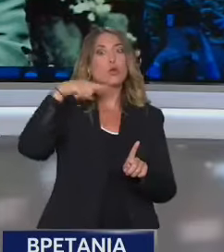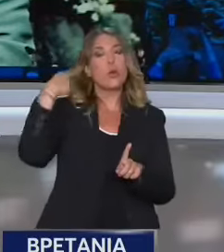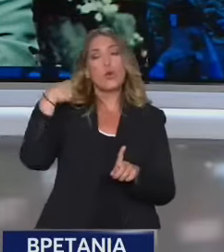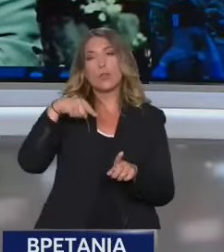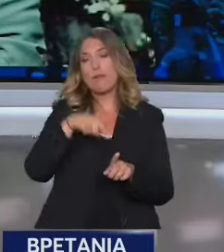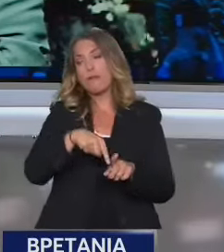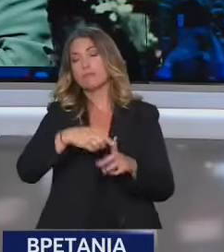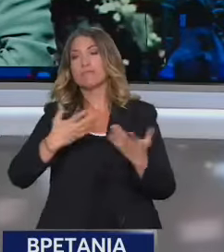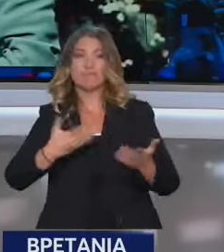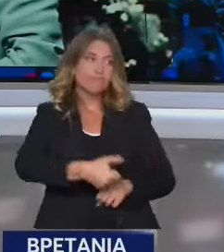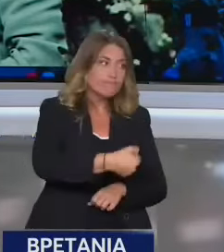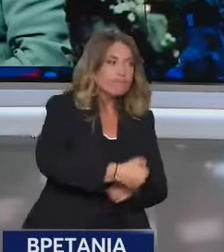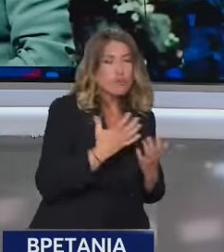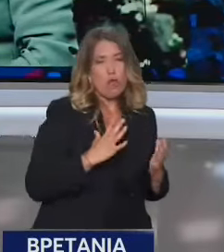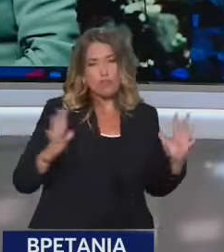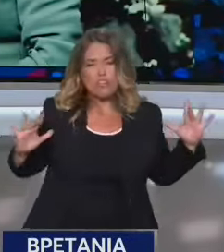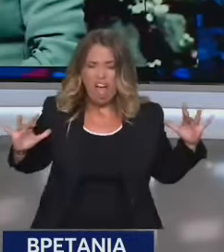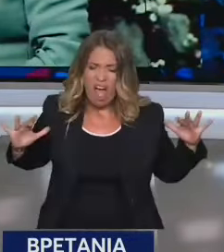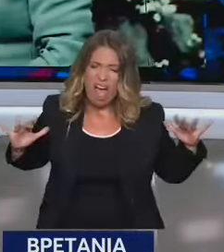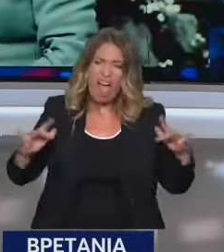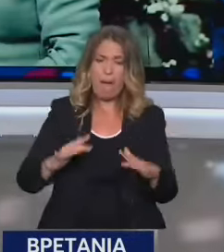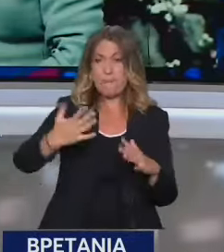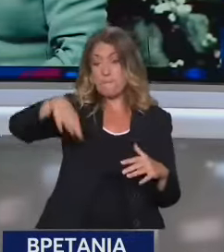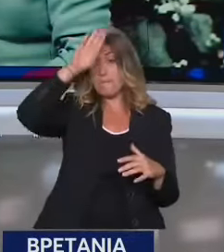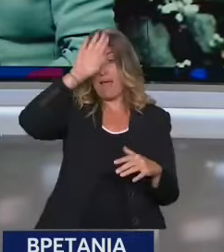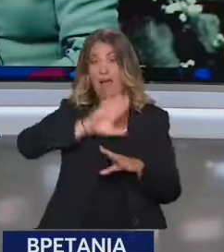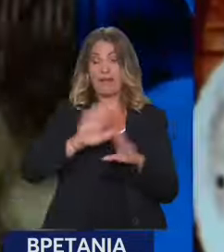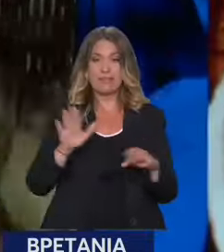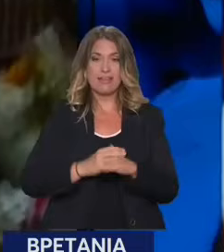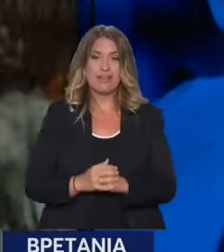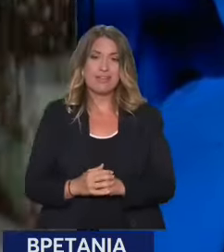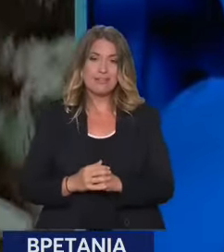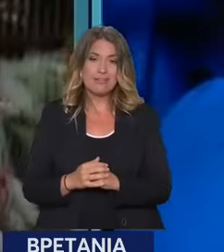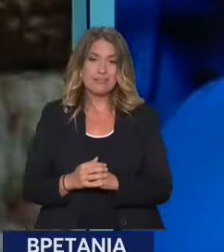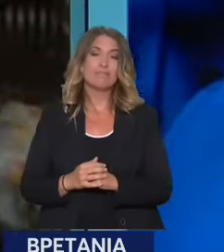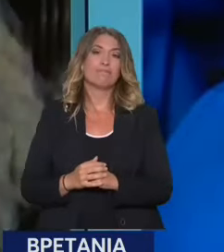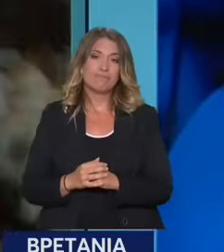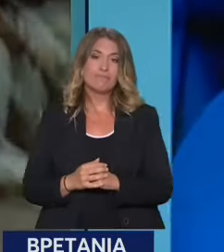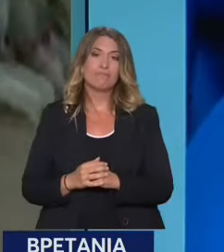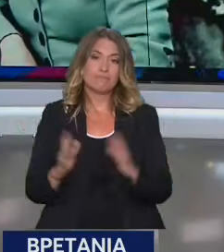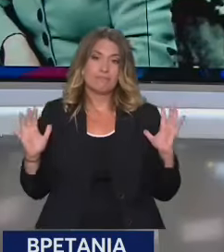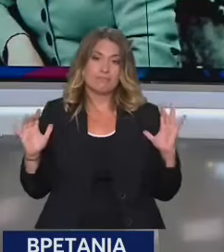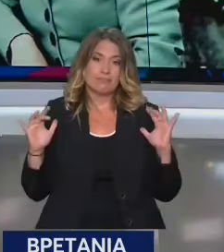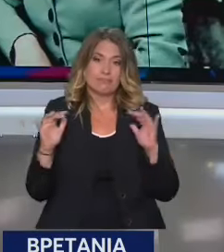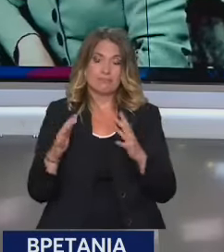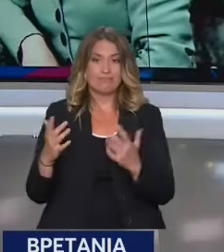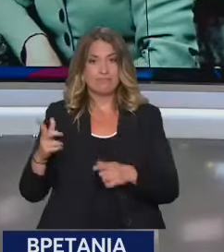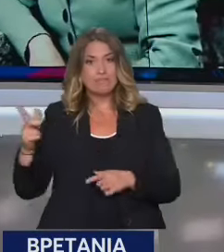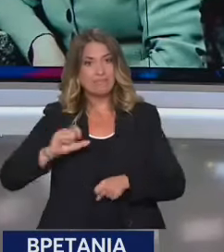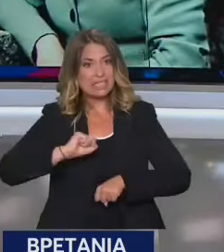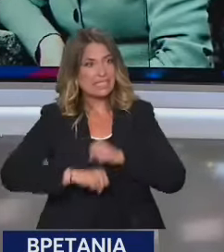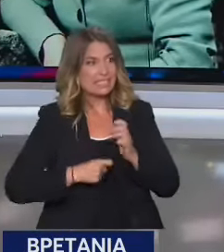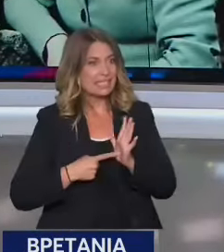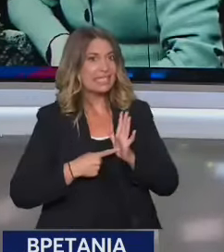χαιρετισμοί του κόσμου που ήταν εκεί και περίμενε. Είπαμε, το είδαμε, κατέβηκε και για ένα τέταρτο έσφιγγε χέρια. Κάνει μεγάλη προσπάθεια να κερδίσει έδαφος, γιατί